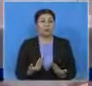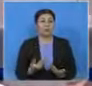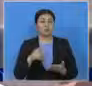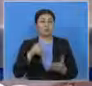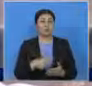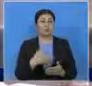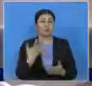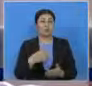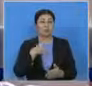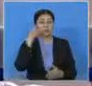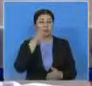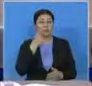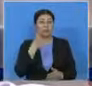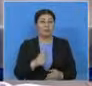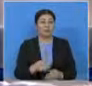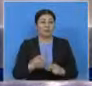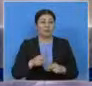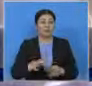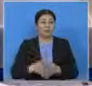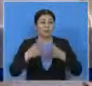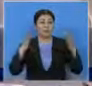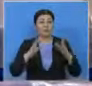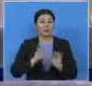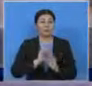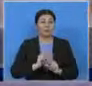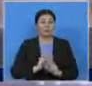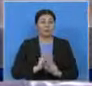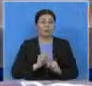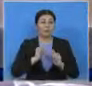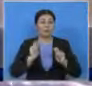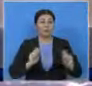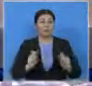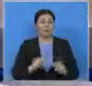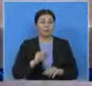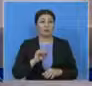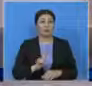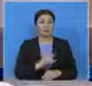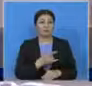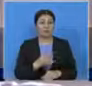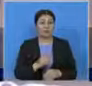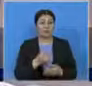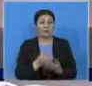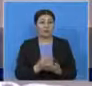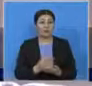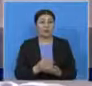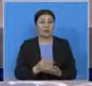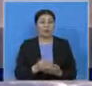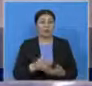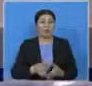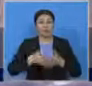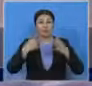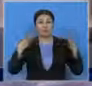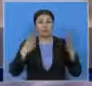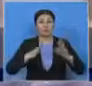они приехали, и такой подарок город дал. Для ребенка впечатление, которое, в принципе, городское, не видел ничего подобного. Это прям, ну,